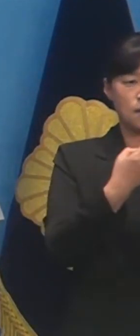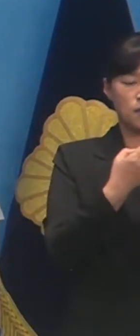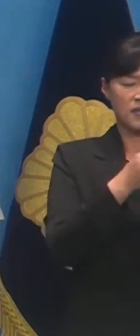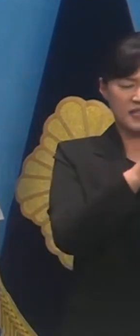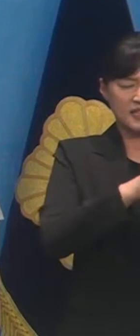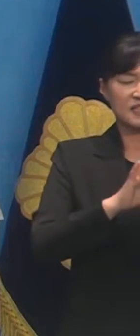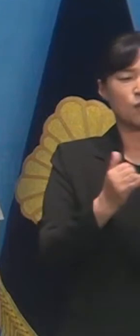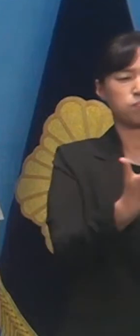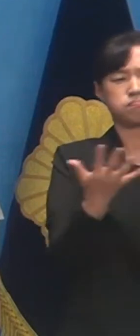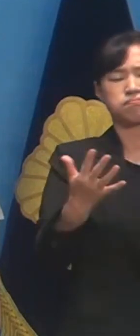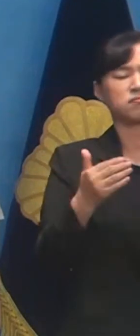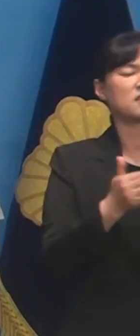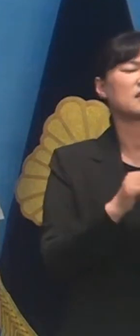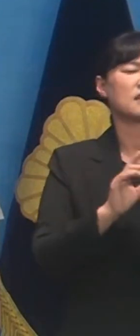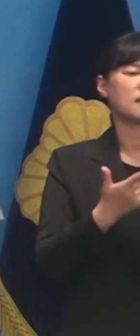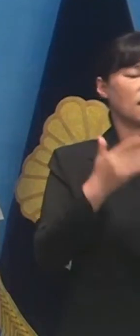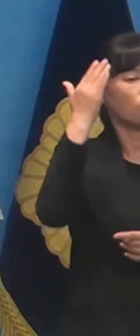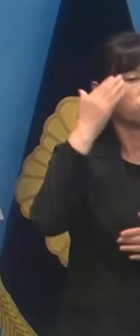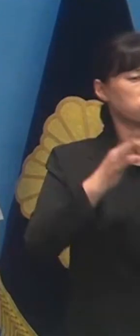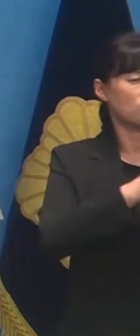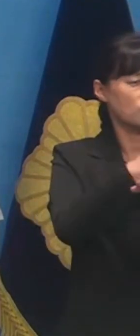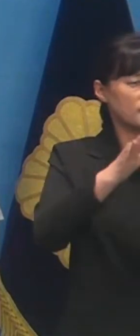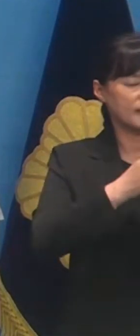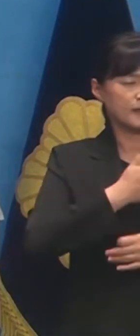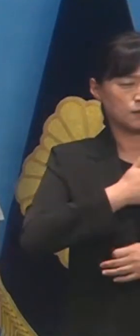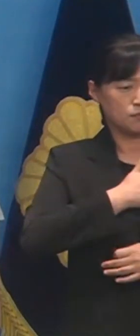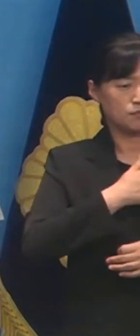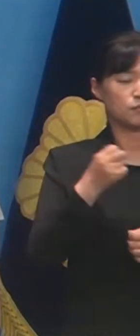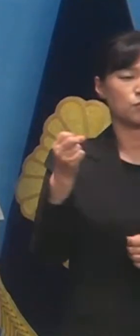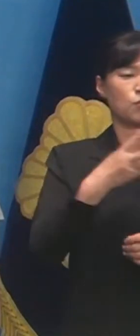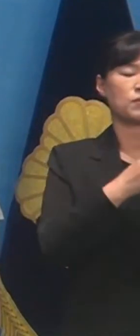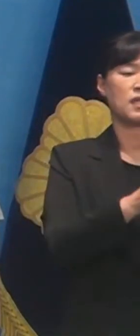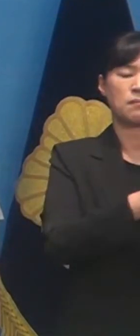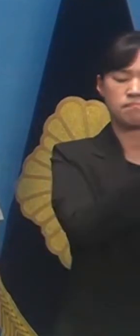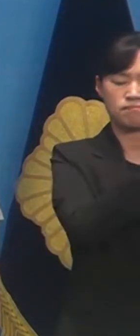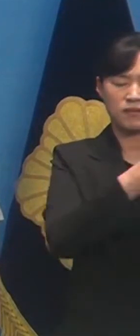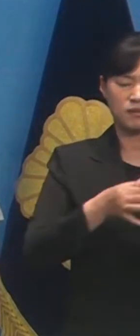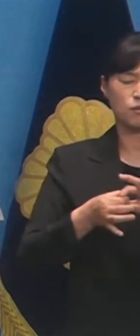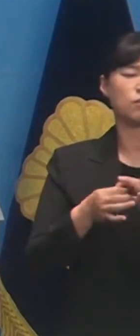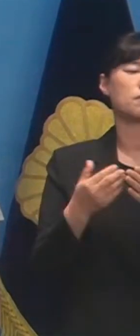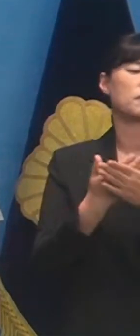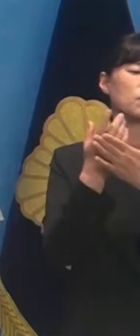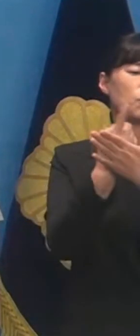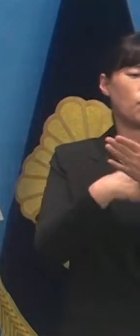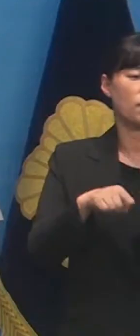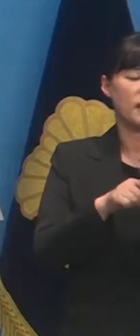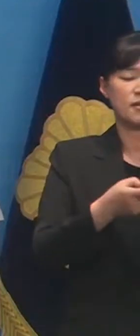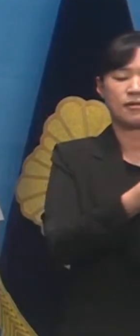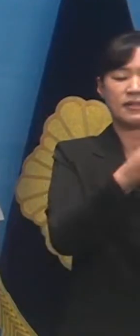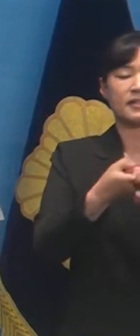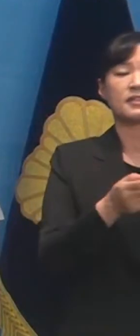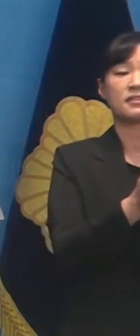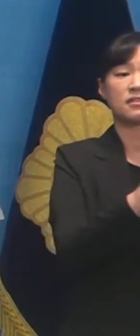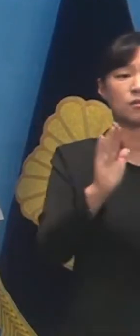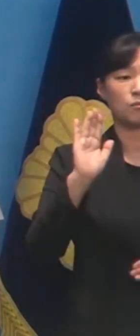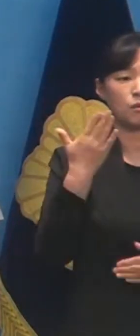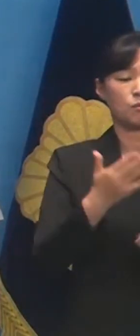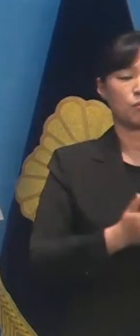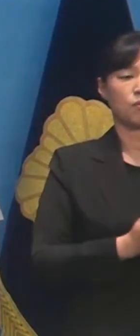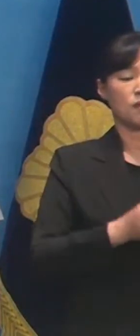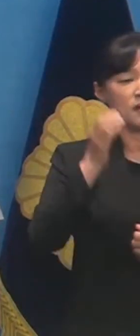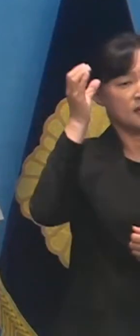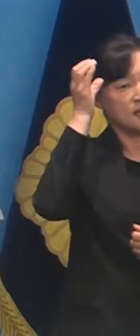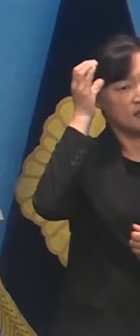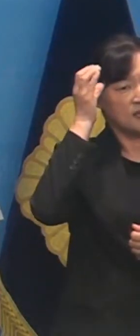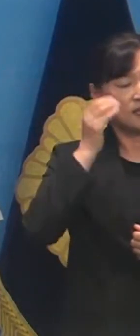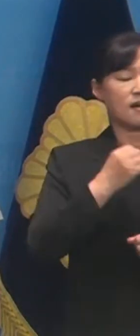기자회견이 아니라 한국 경제의 자존심과 산업의 지속성을 지키는 사회연대 시장이 될 것이며 기대하며